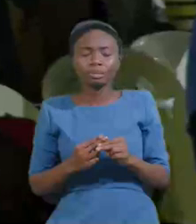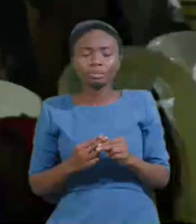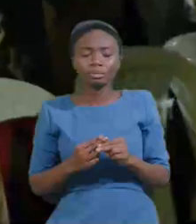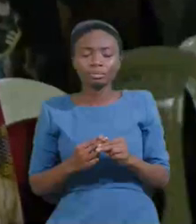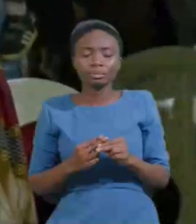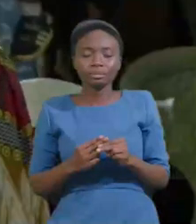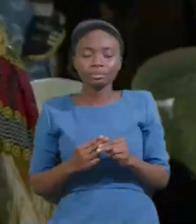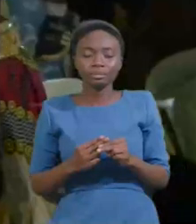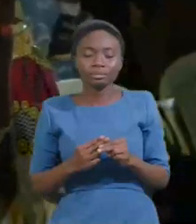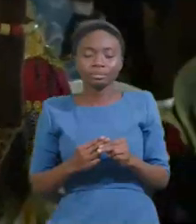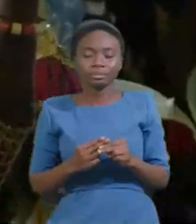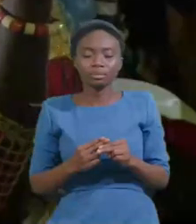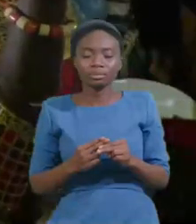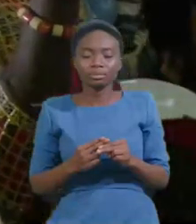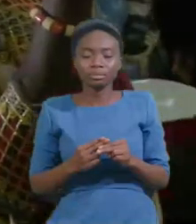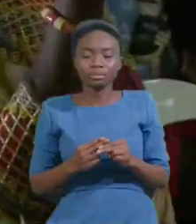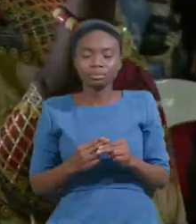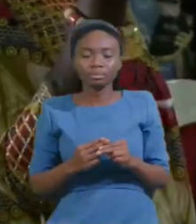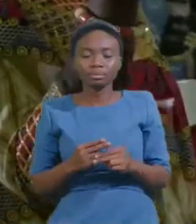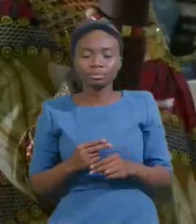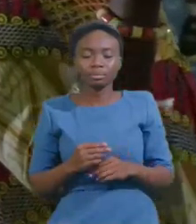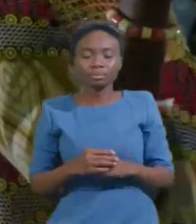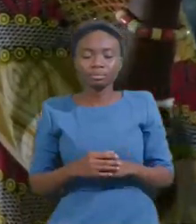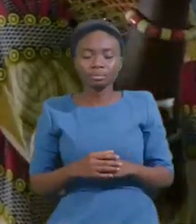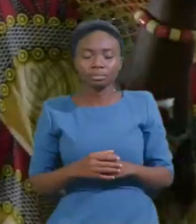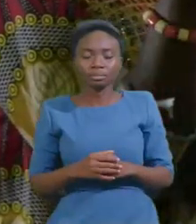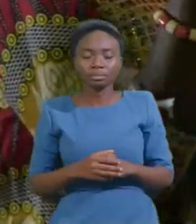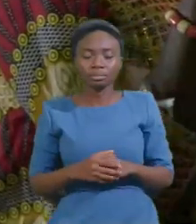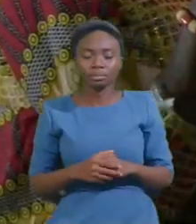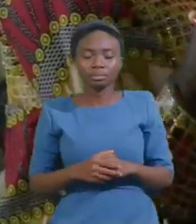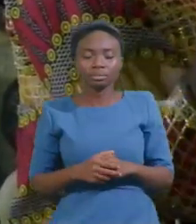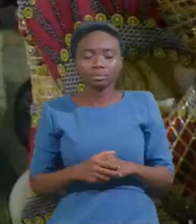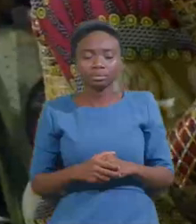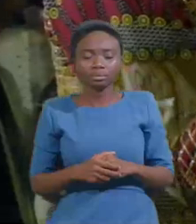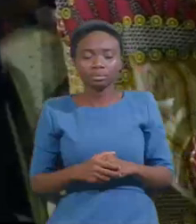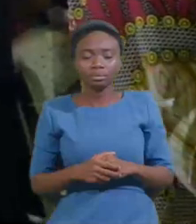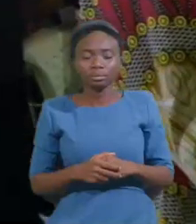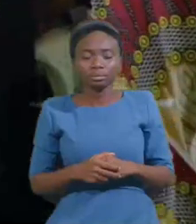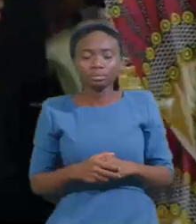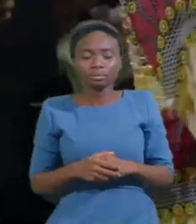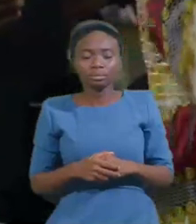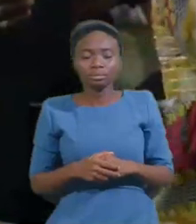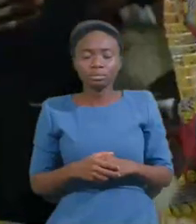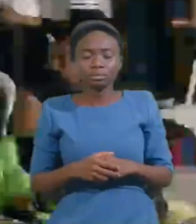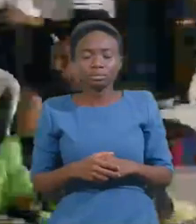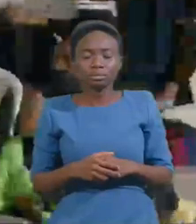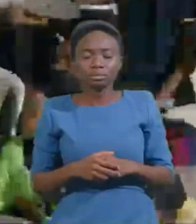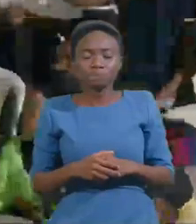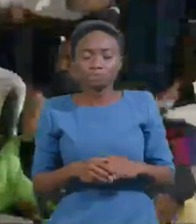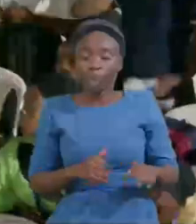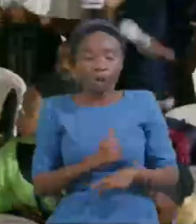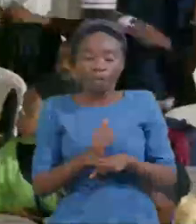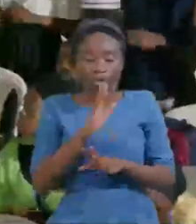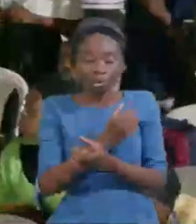Et que les anciennes habitudes, les anciens comportements soient sous leurs pieds maintenant, au nom de Jésus.